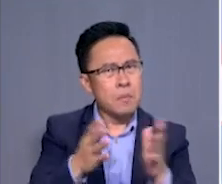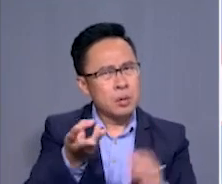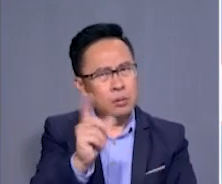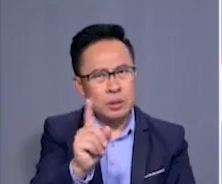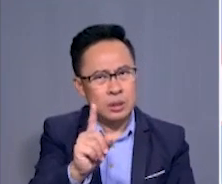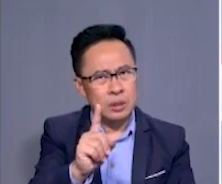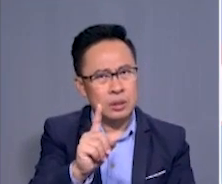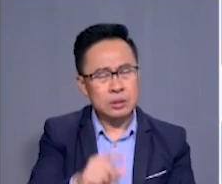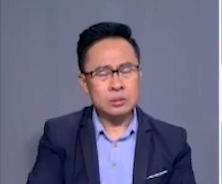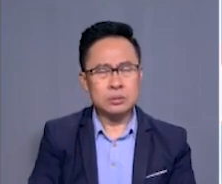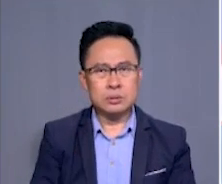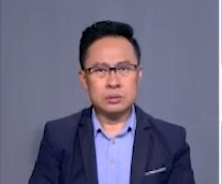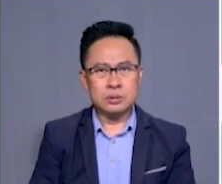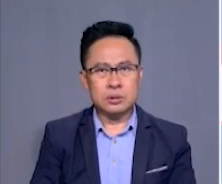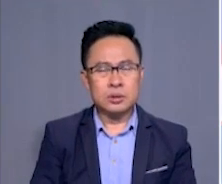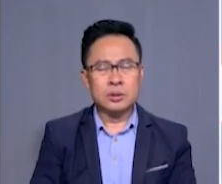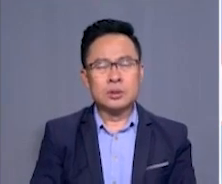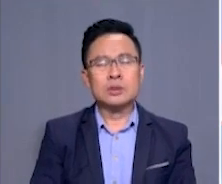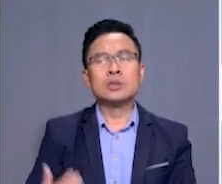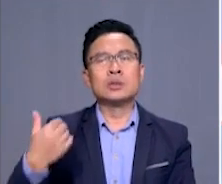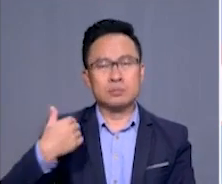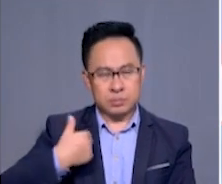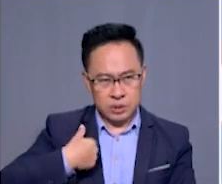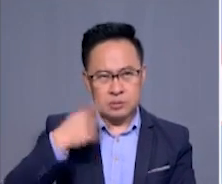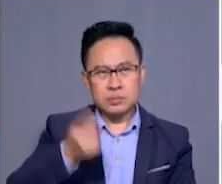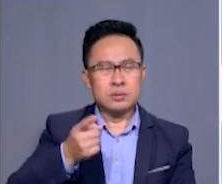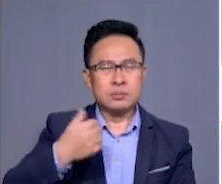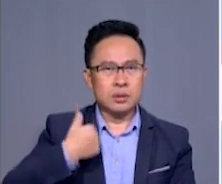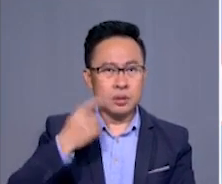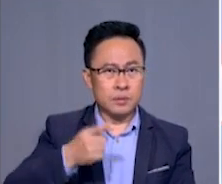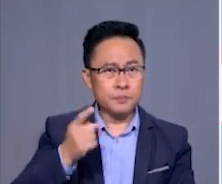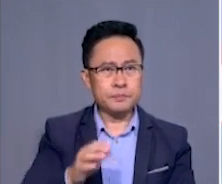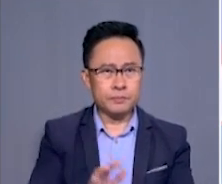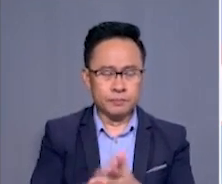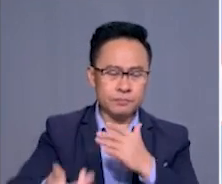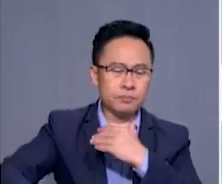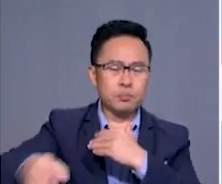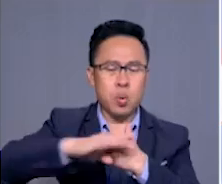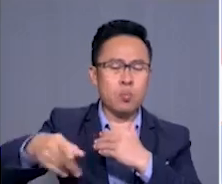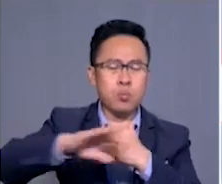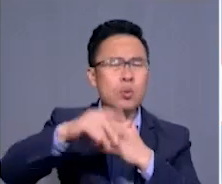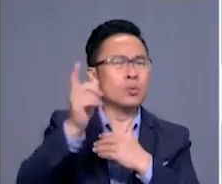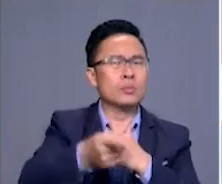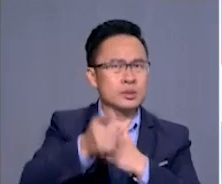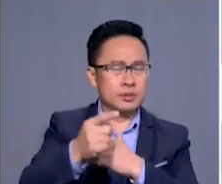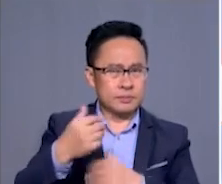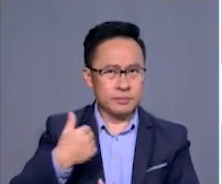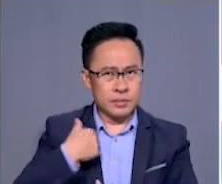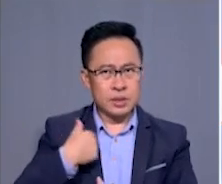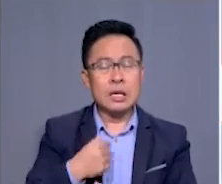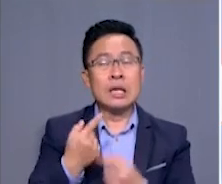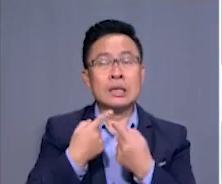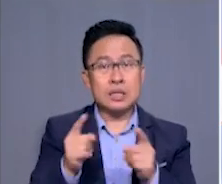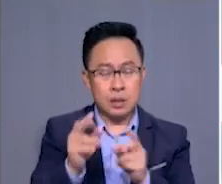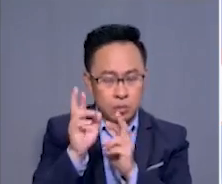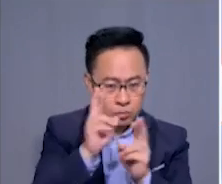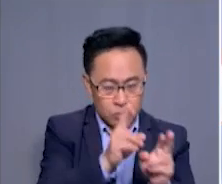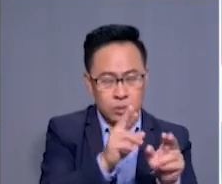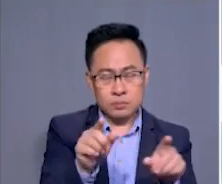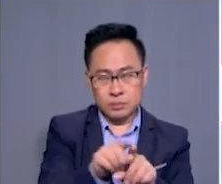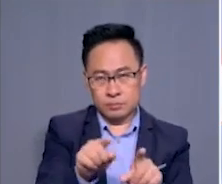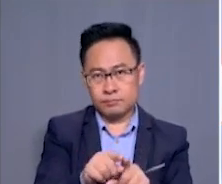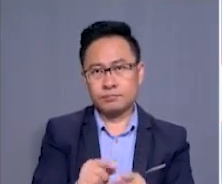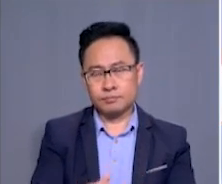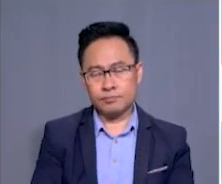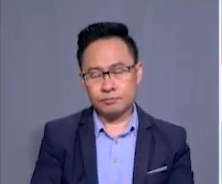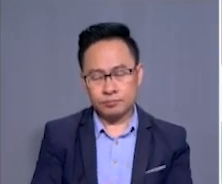ายุมันขึ้นฝั่งเนี่ยมักจะมีส่วนใหญ่มักจะมีไอ้ขึ้นพายุซัดฝั่งอยู่แล้วครับ ค่ะ เพราะนั้นต้องระมัดระวังอย่างมากเลยครับ